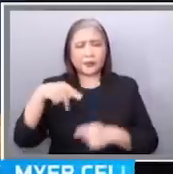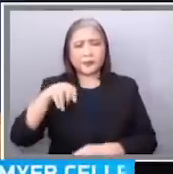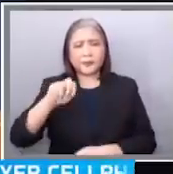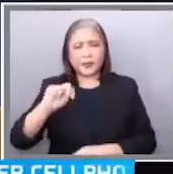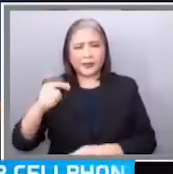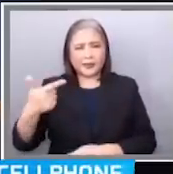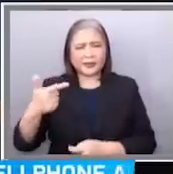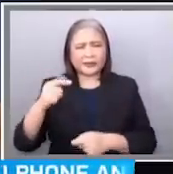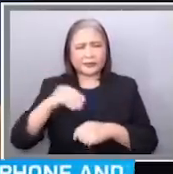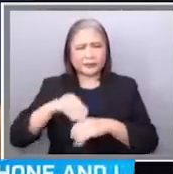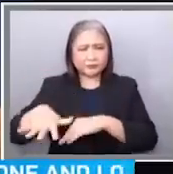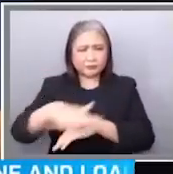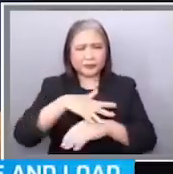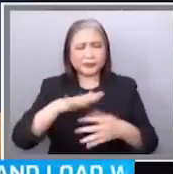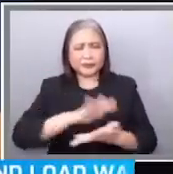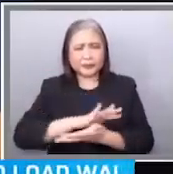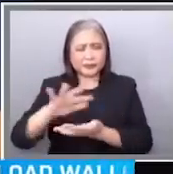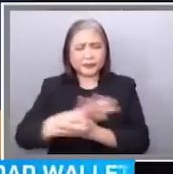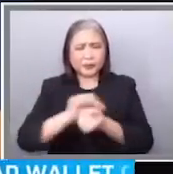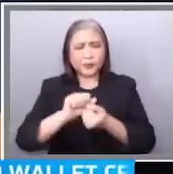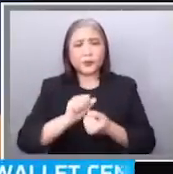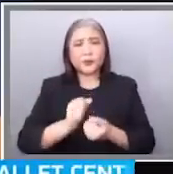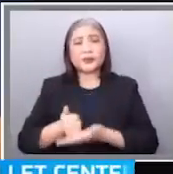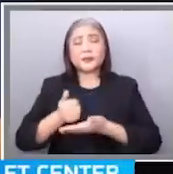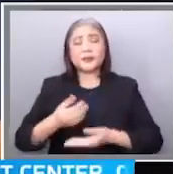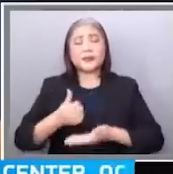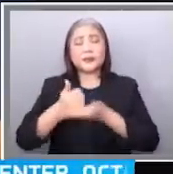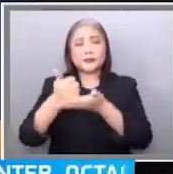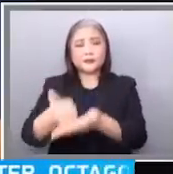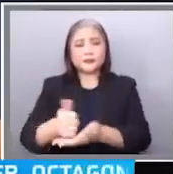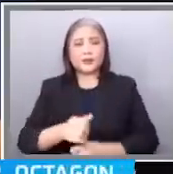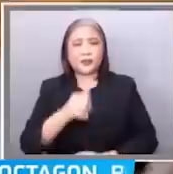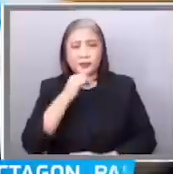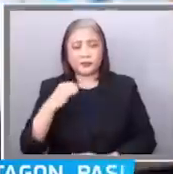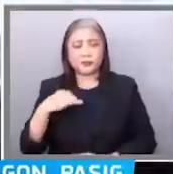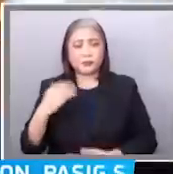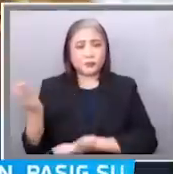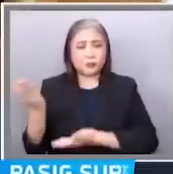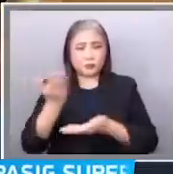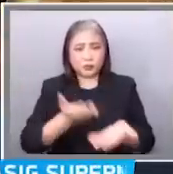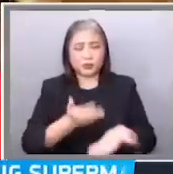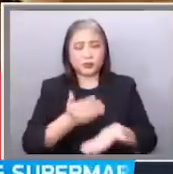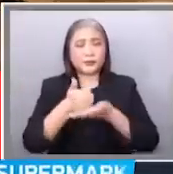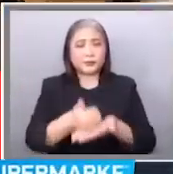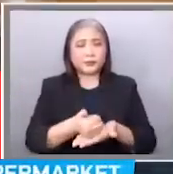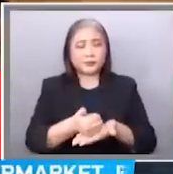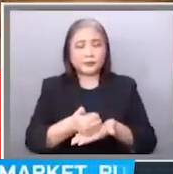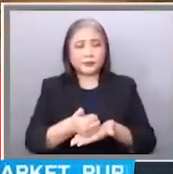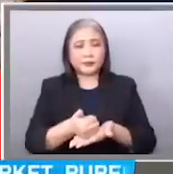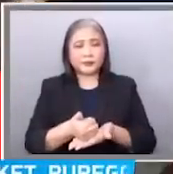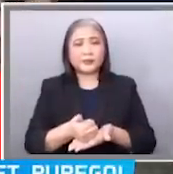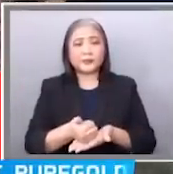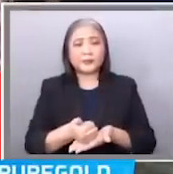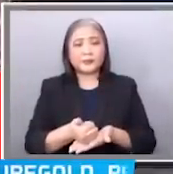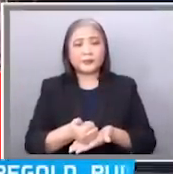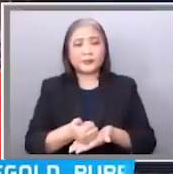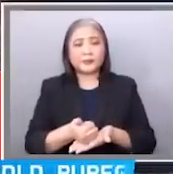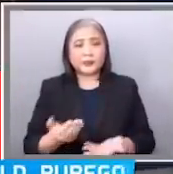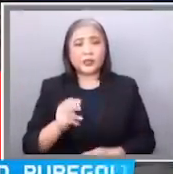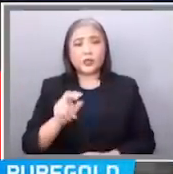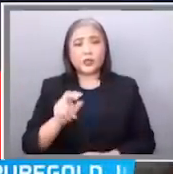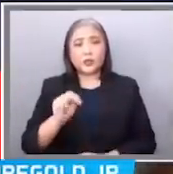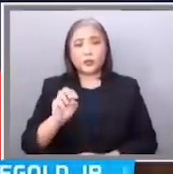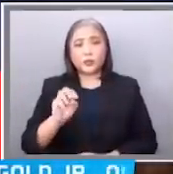tulong. Kahapon ay nauna na naghahatid ng tulong sa may silang sa may Nobileta, Cavite, para maghatid ng relief